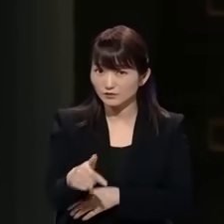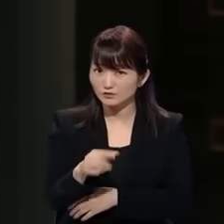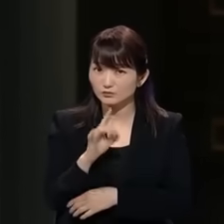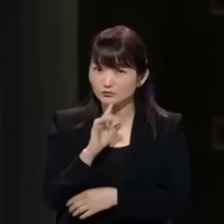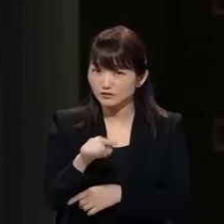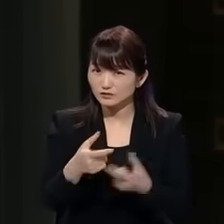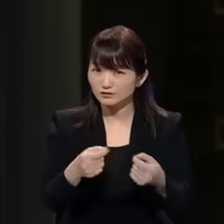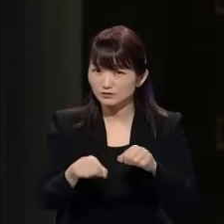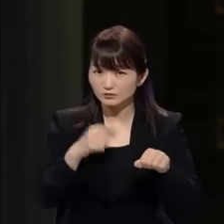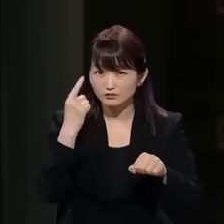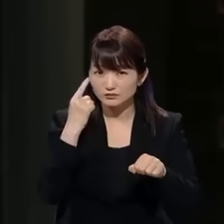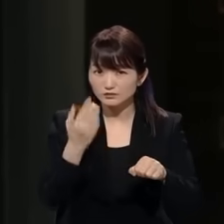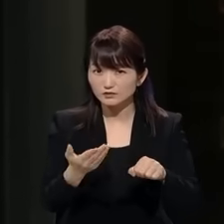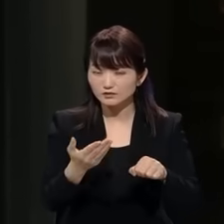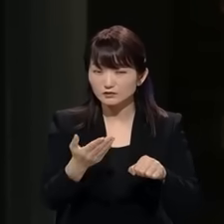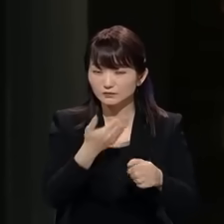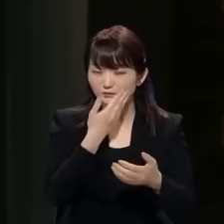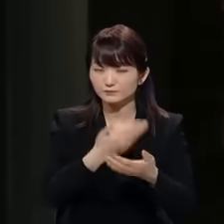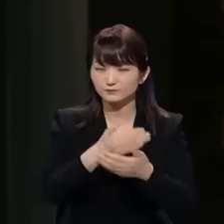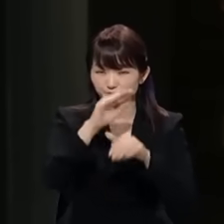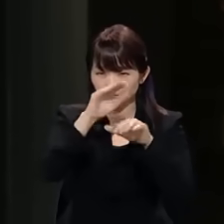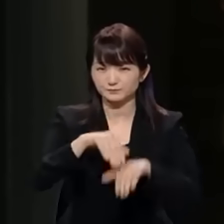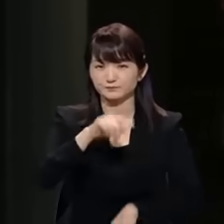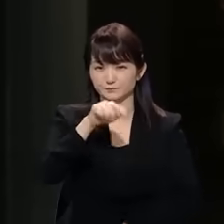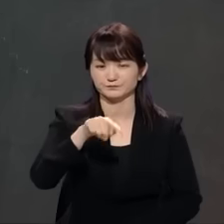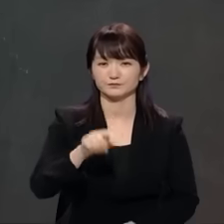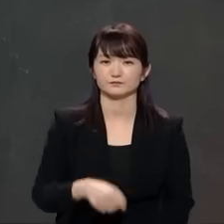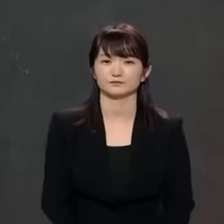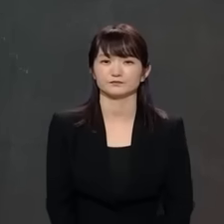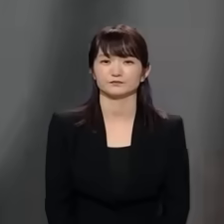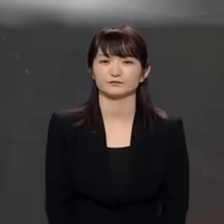전날 하루만 저랬을까요? 체크포인트 짚어보죠.